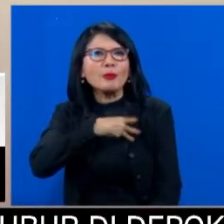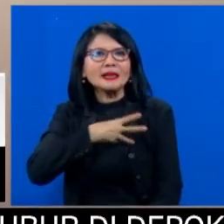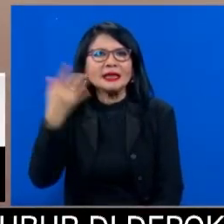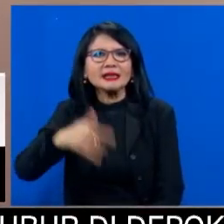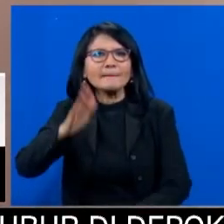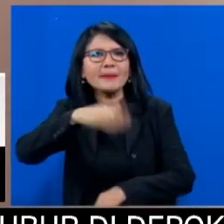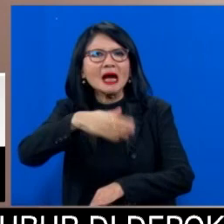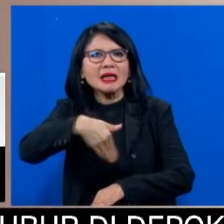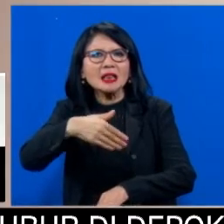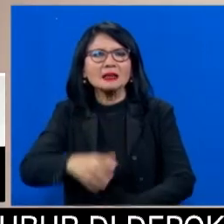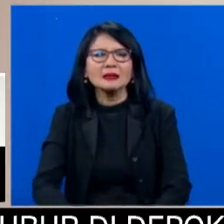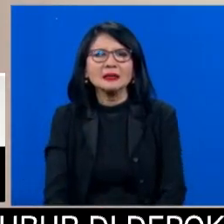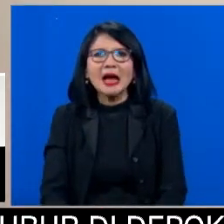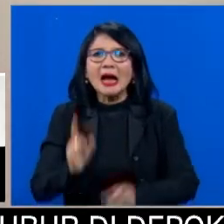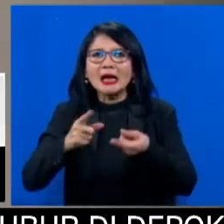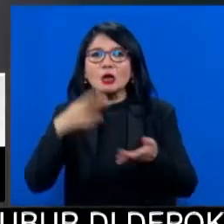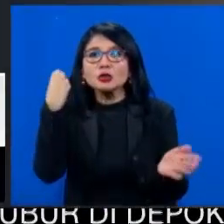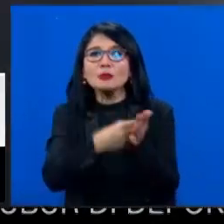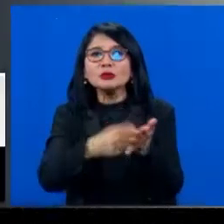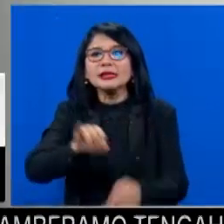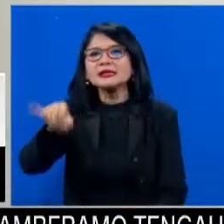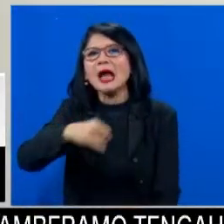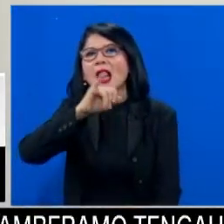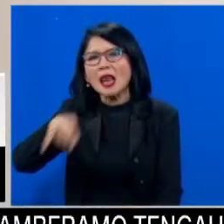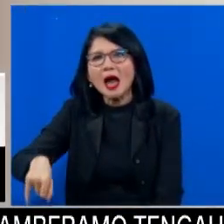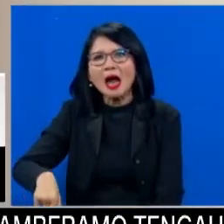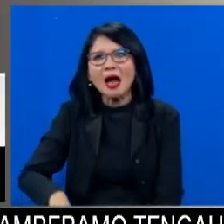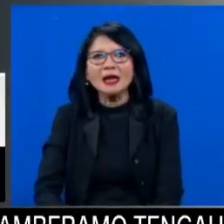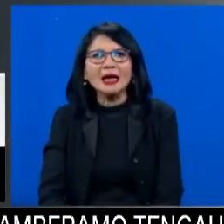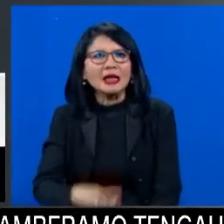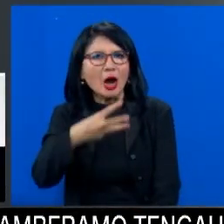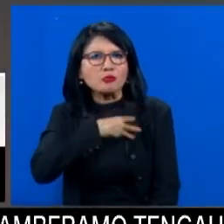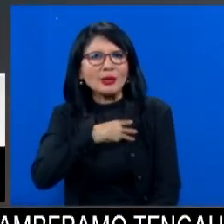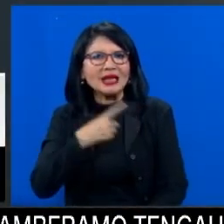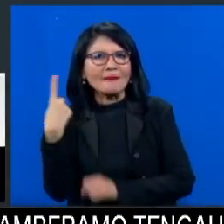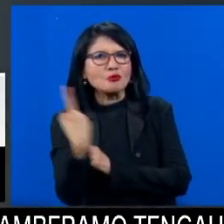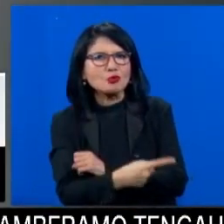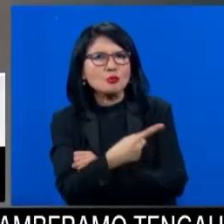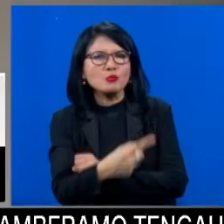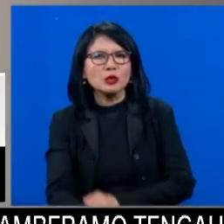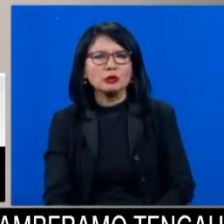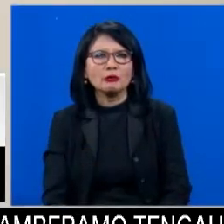dimintai keterangan. Bila terbukti bersalah, Bupati Lamongan tidak segan menjatuhkan sanksi.